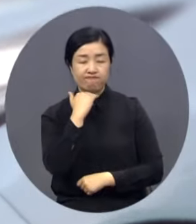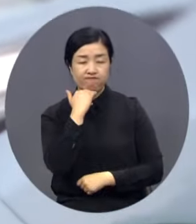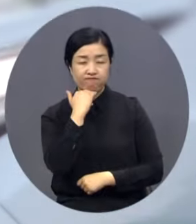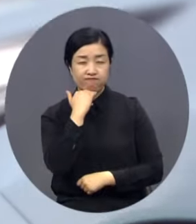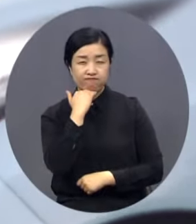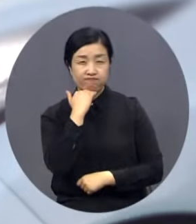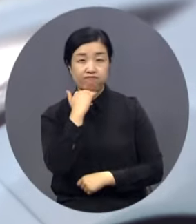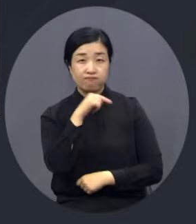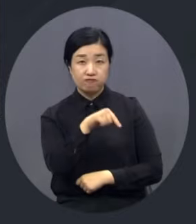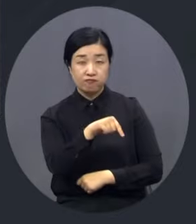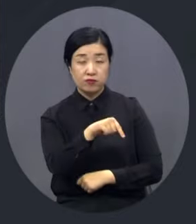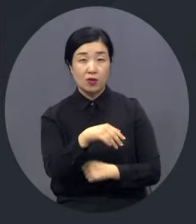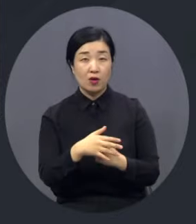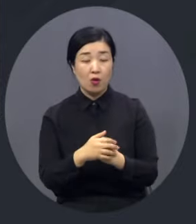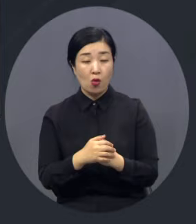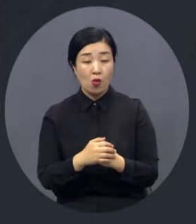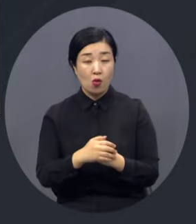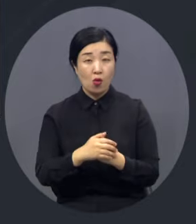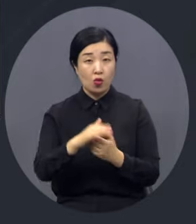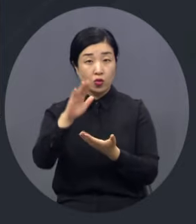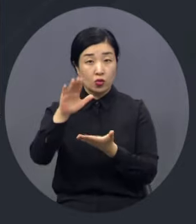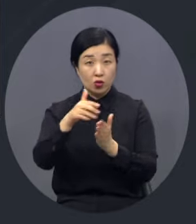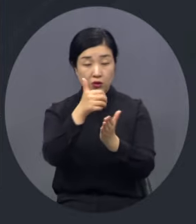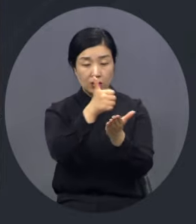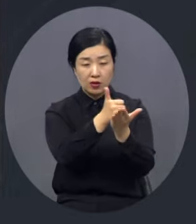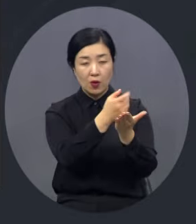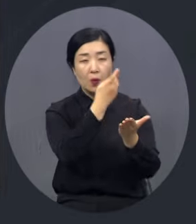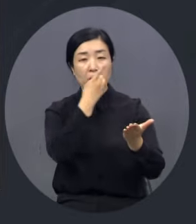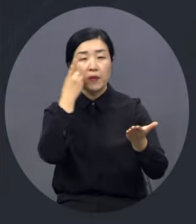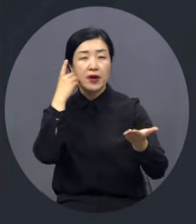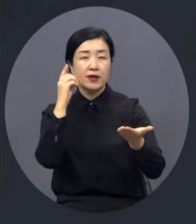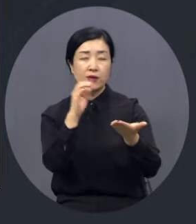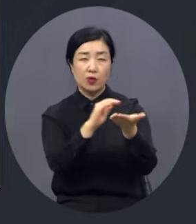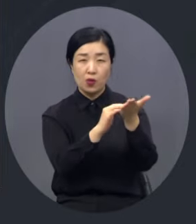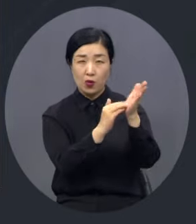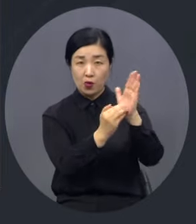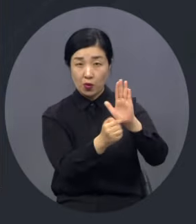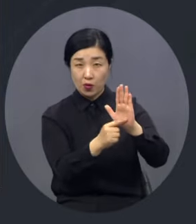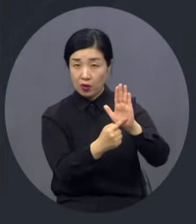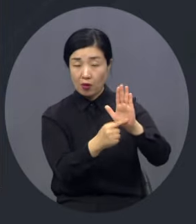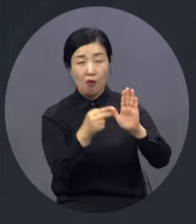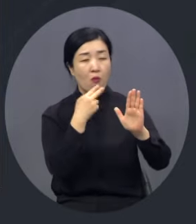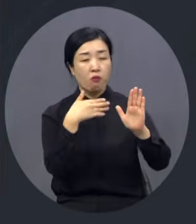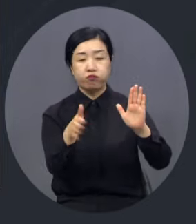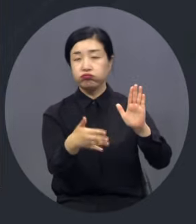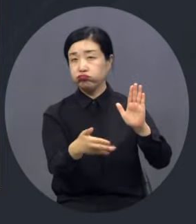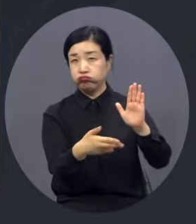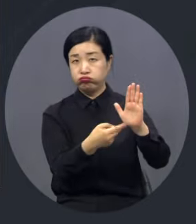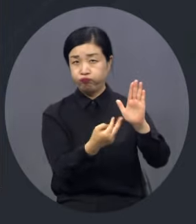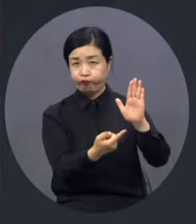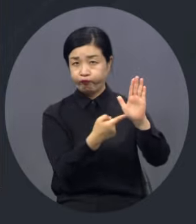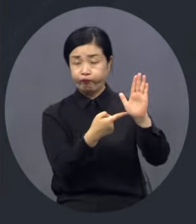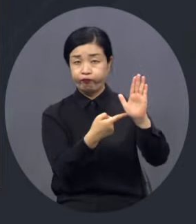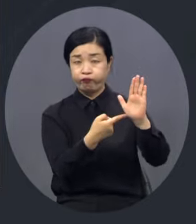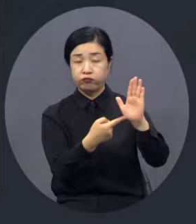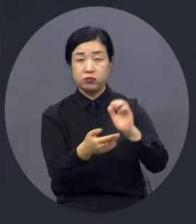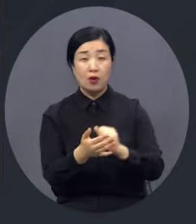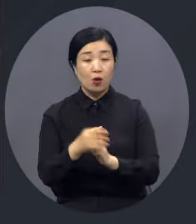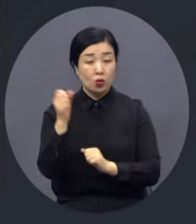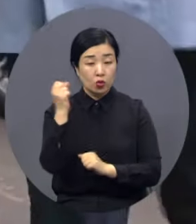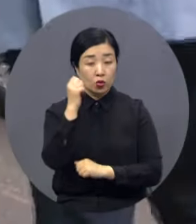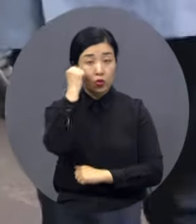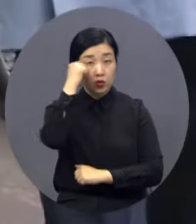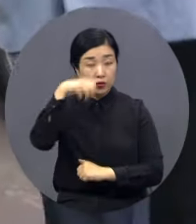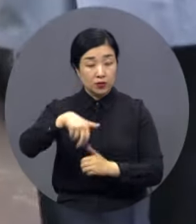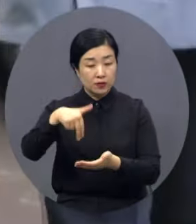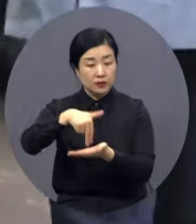머물렀습니다 그런데 이날 오사의 방문은 홈페이지에 공개된 공식일정에 나와 있지 않았습니다 또 리조트